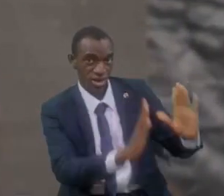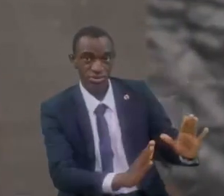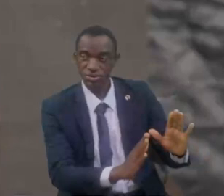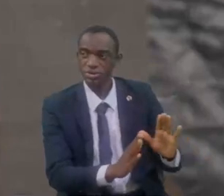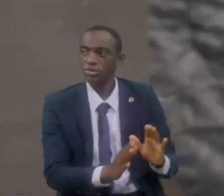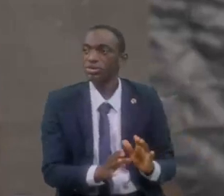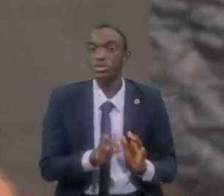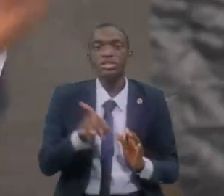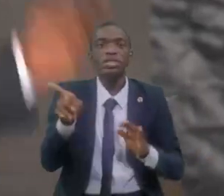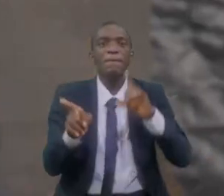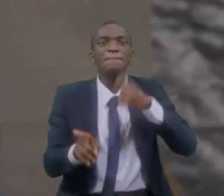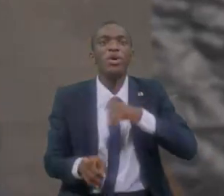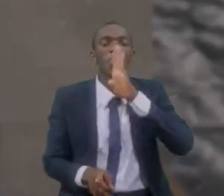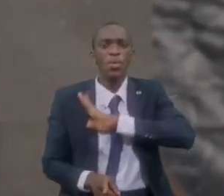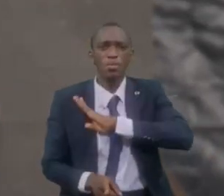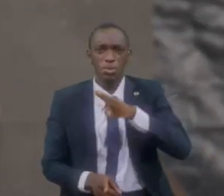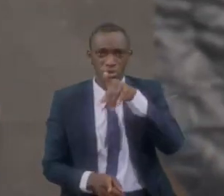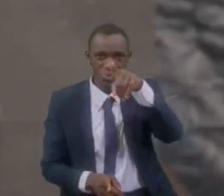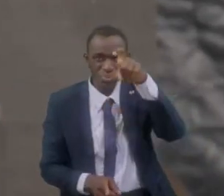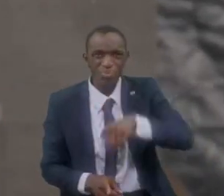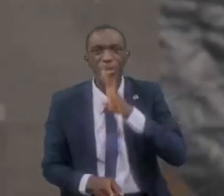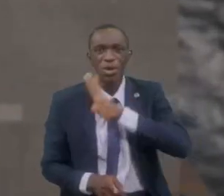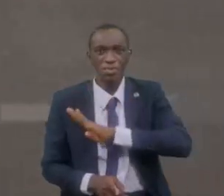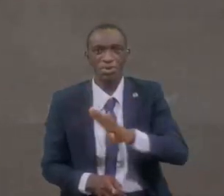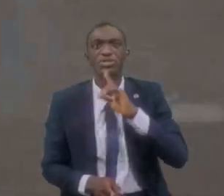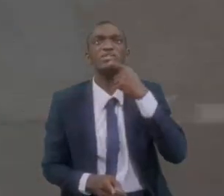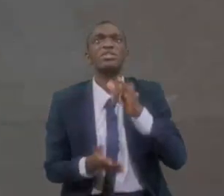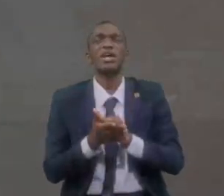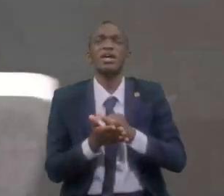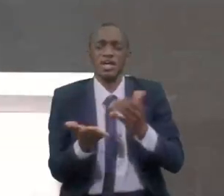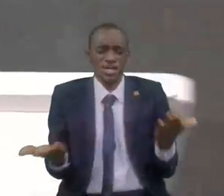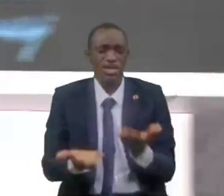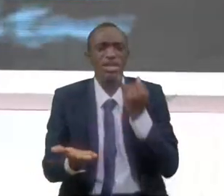dois pouvoir dire, voici mon engagement devant le Seigneur.